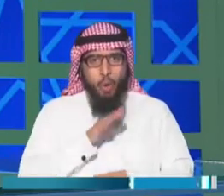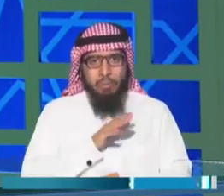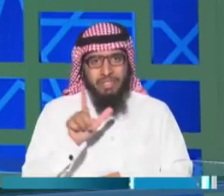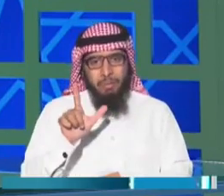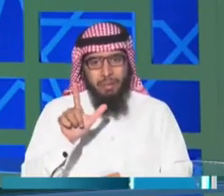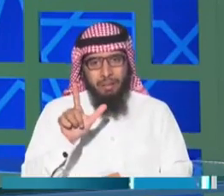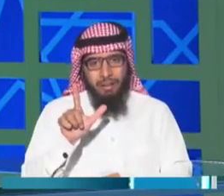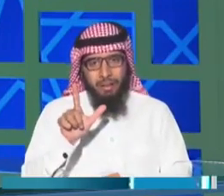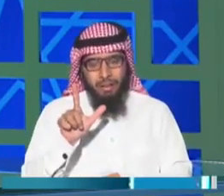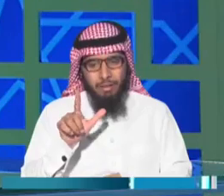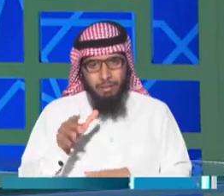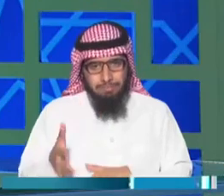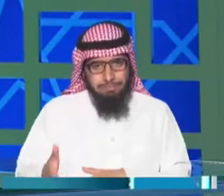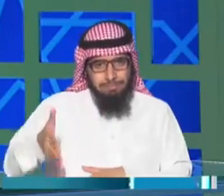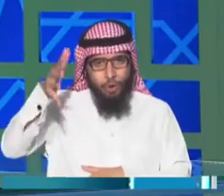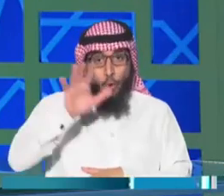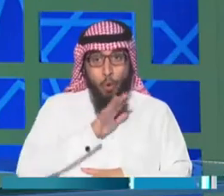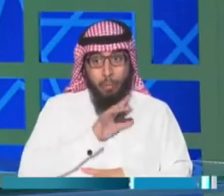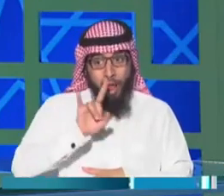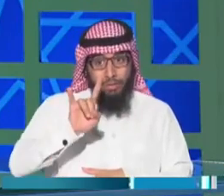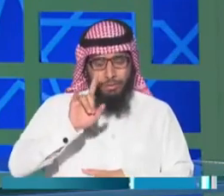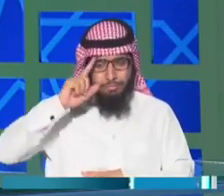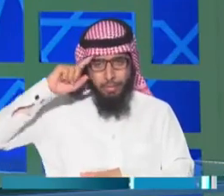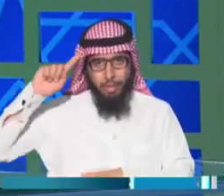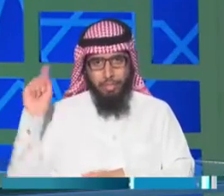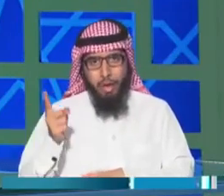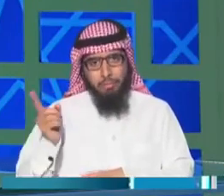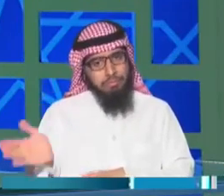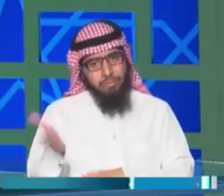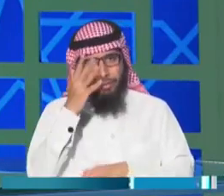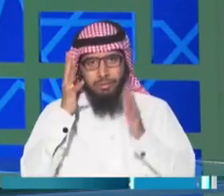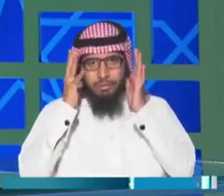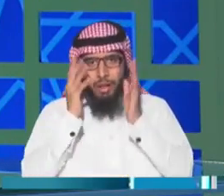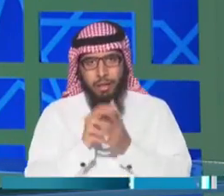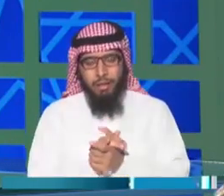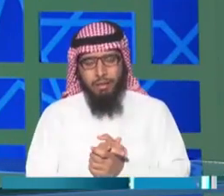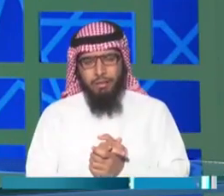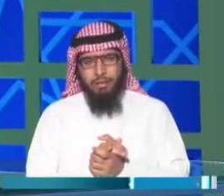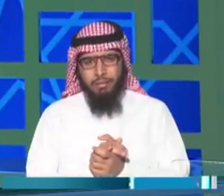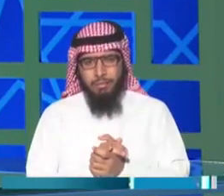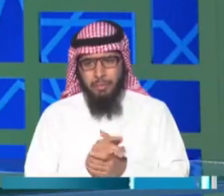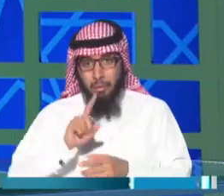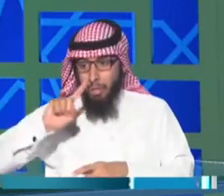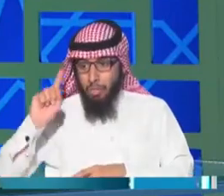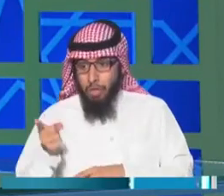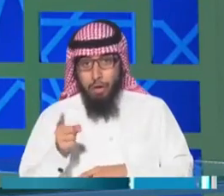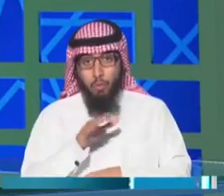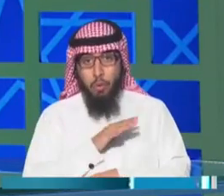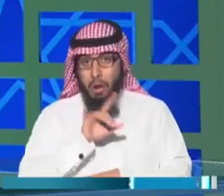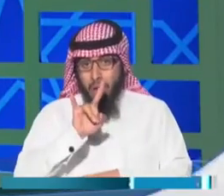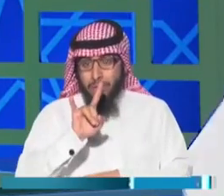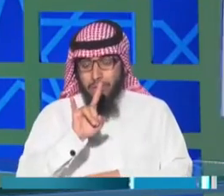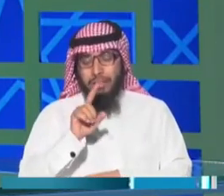السن لم يكلفوا لكن امر النبي صلى الله عليه وسلم بامرهم بل وبضربهم في